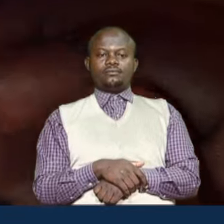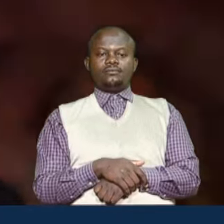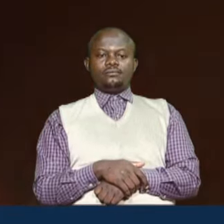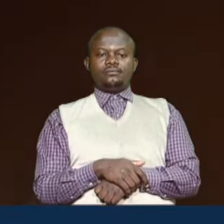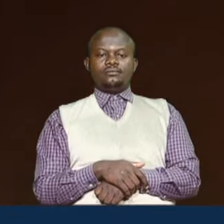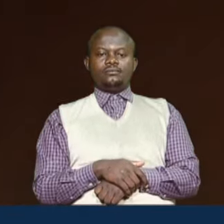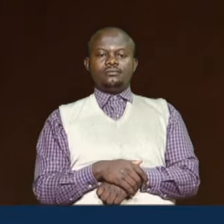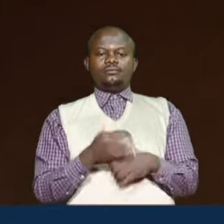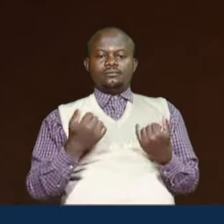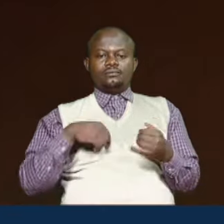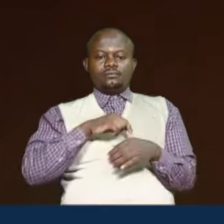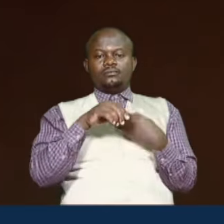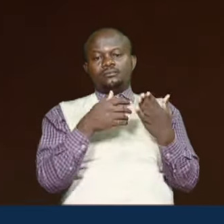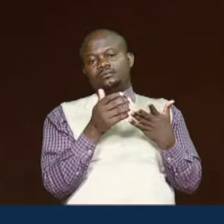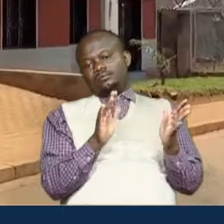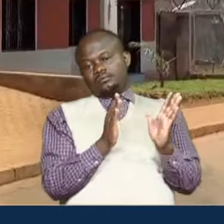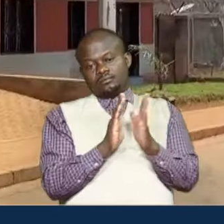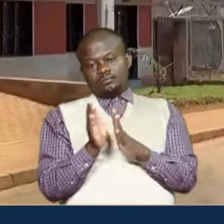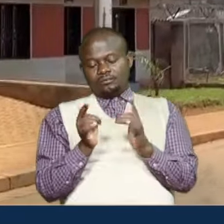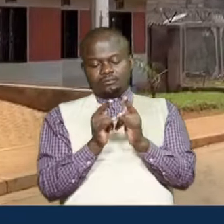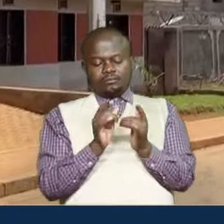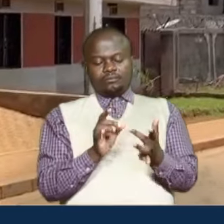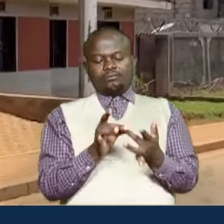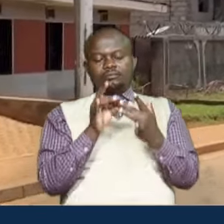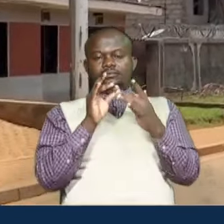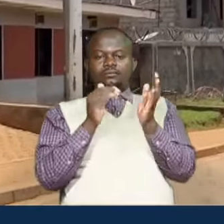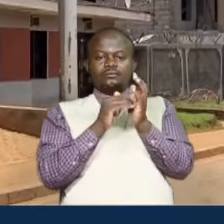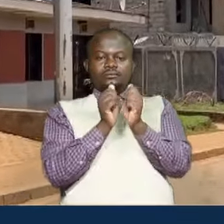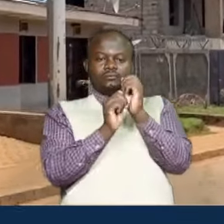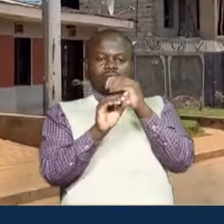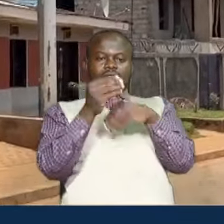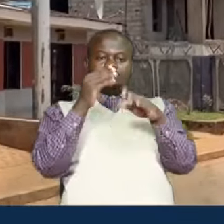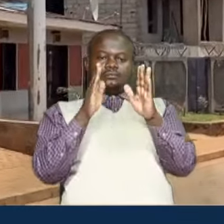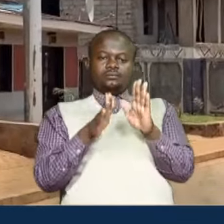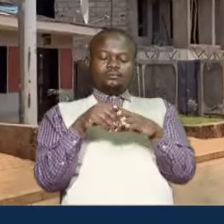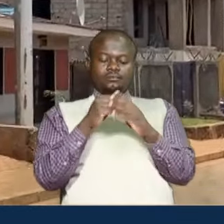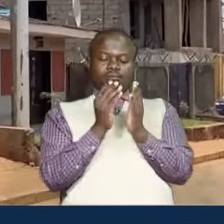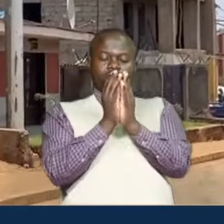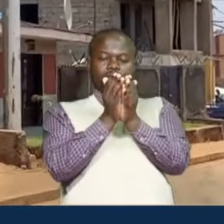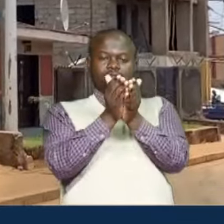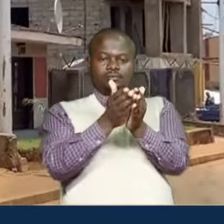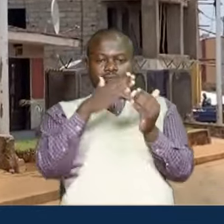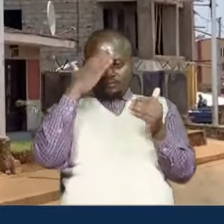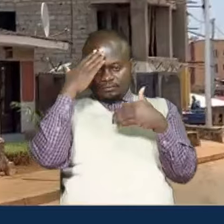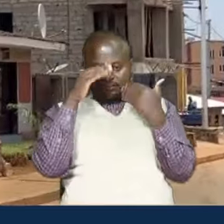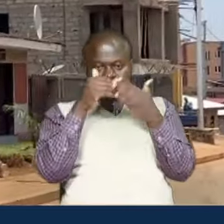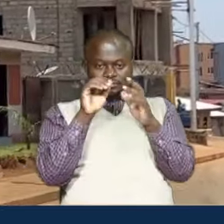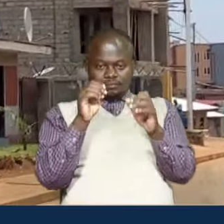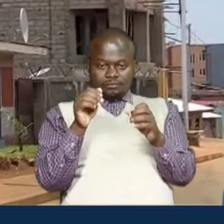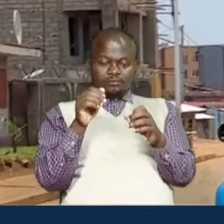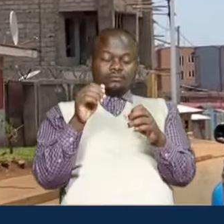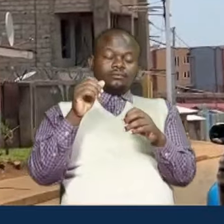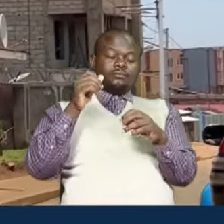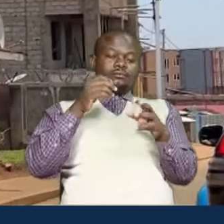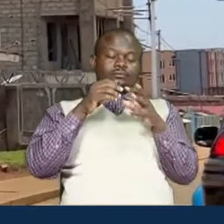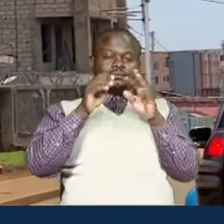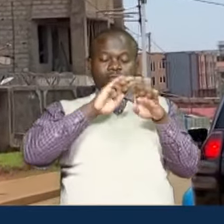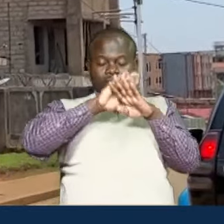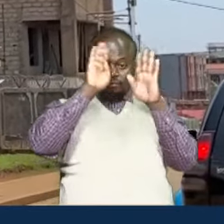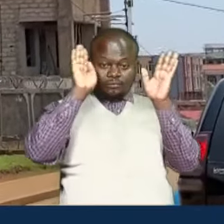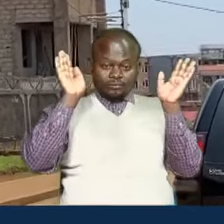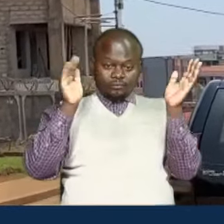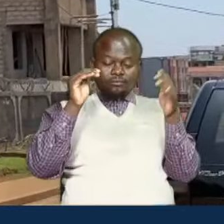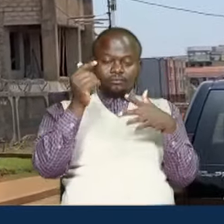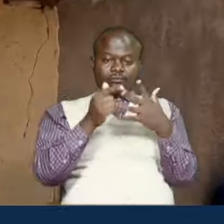twamaze gutegura inama by'umwihariko n'abacuruzi bo muri Rusizi kugira ngo bumvikane kuri iki ngiki, kuri